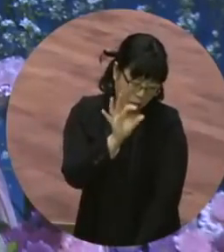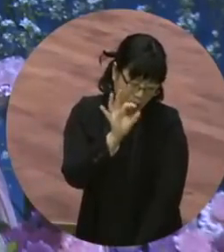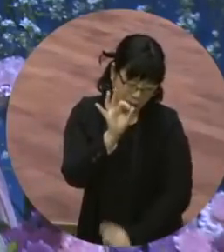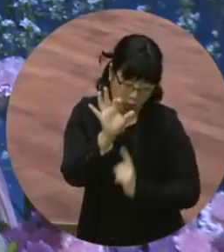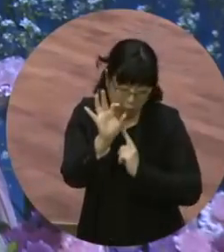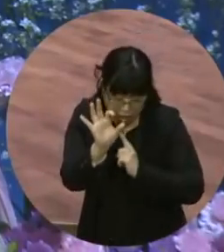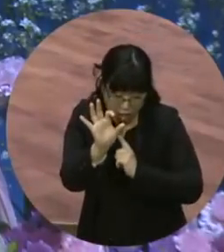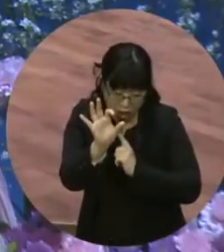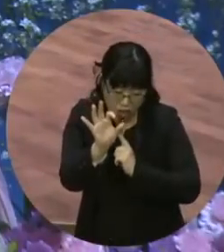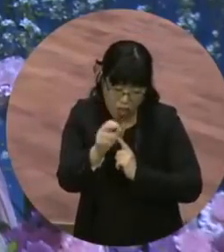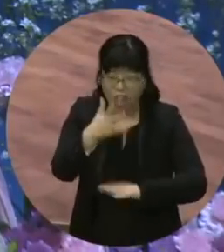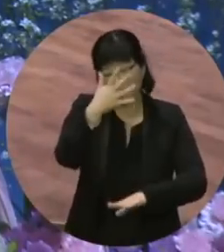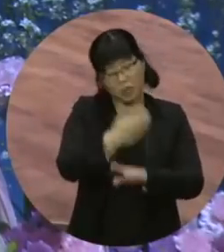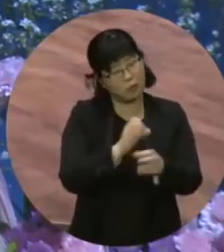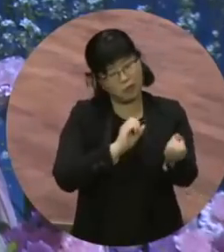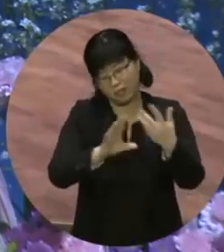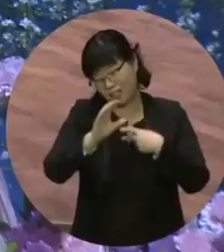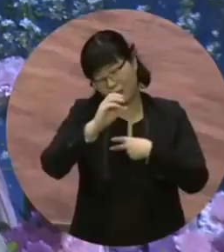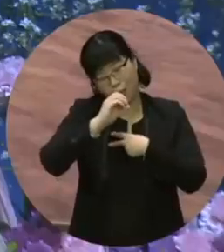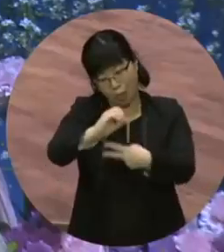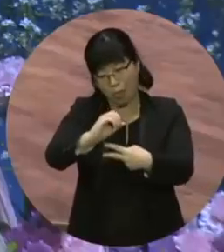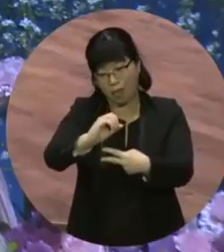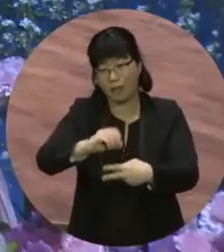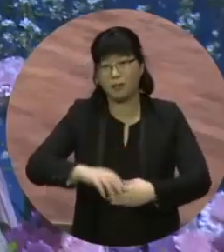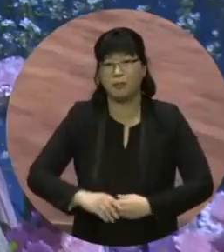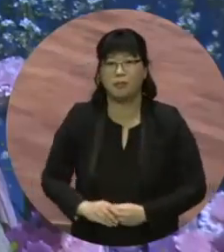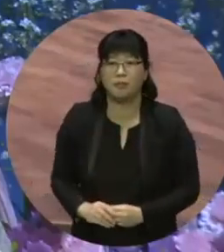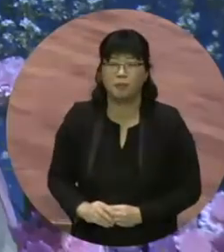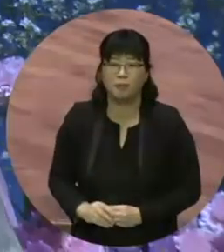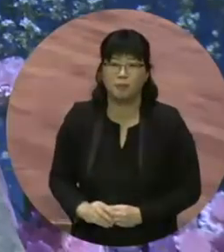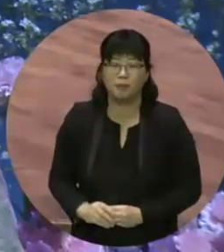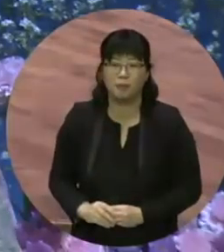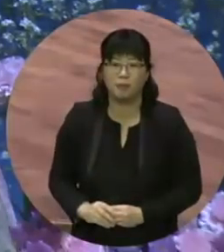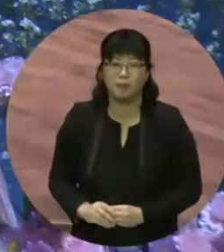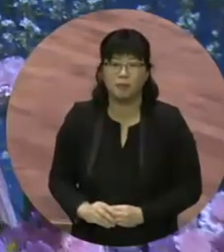그 이상은 믿지 않는단 말이에요.